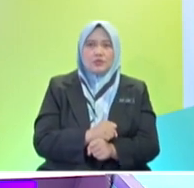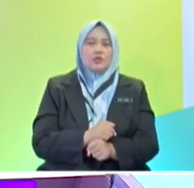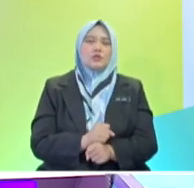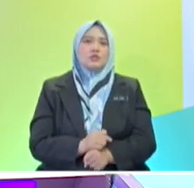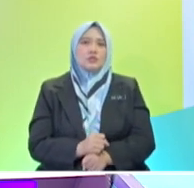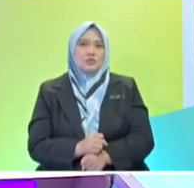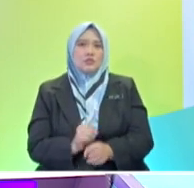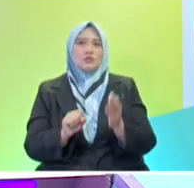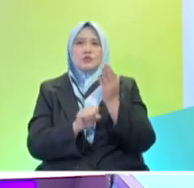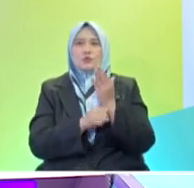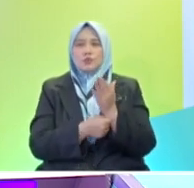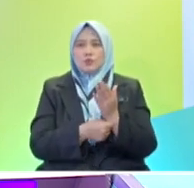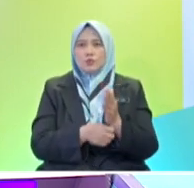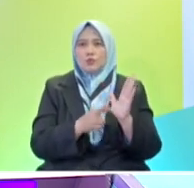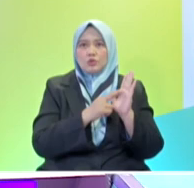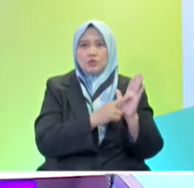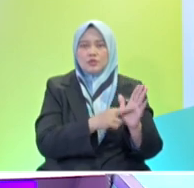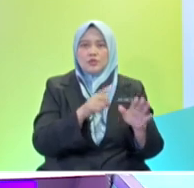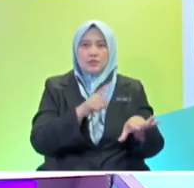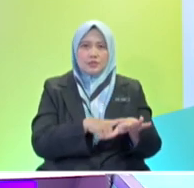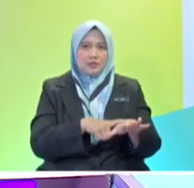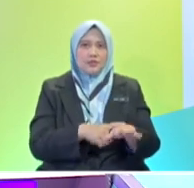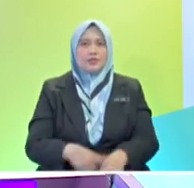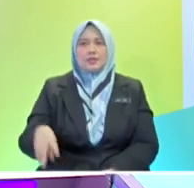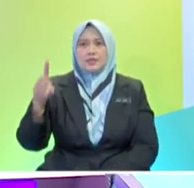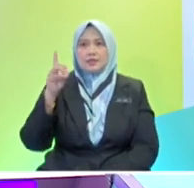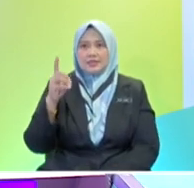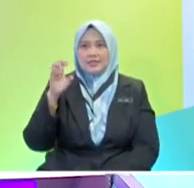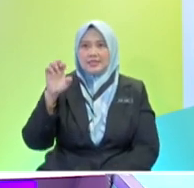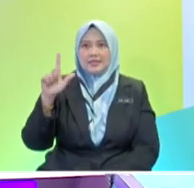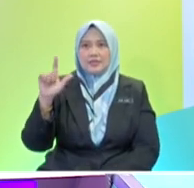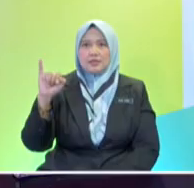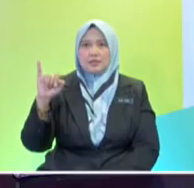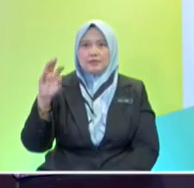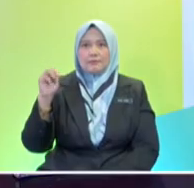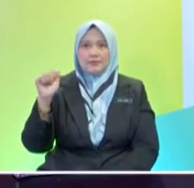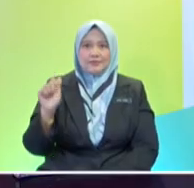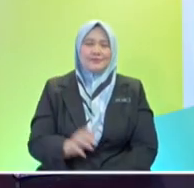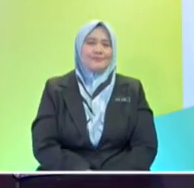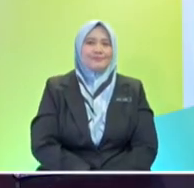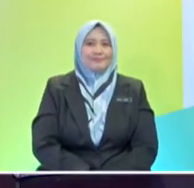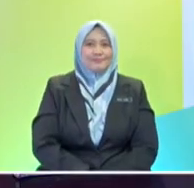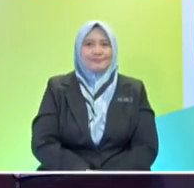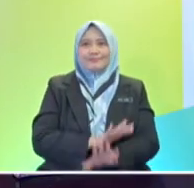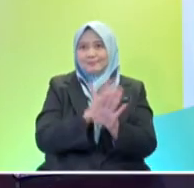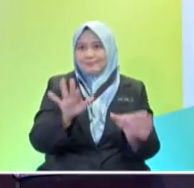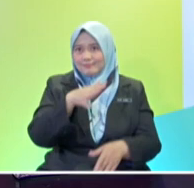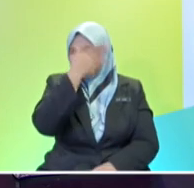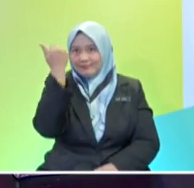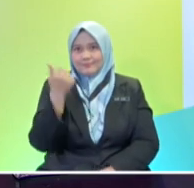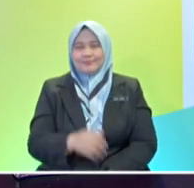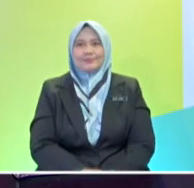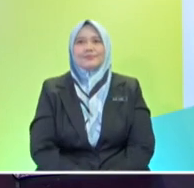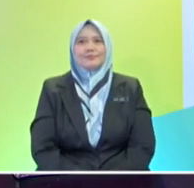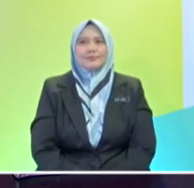boleh dapatkannya melalui Portal Delima. Jangan lupa murid-murid. Jangan lupa Portal Delima sumberku